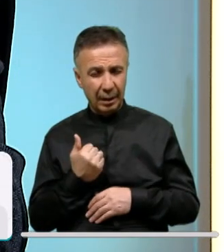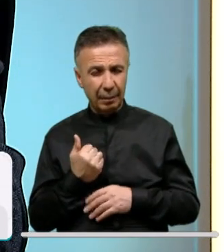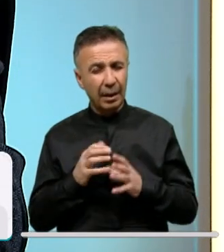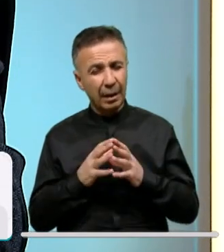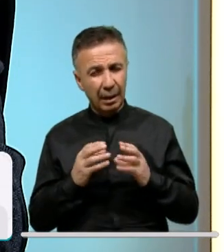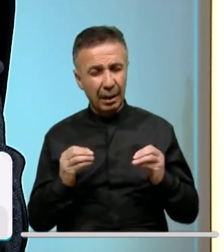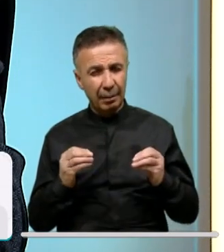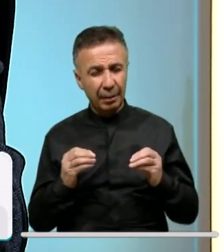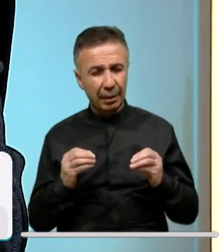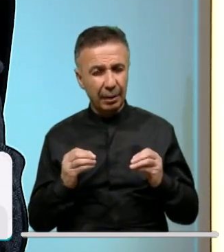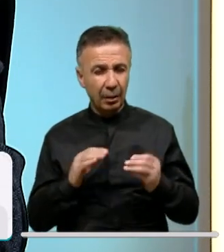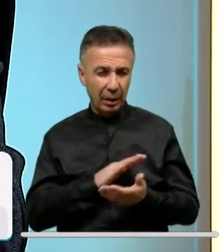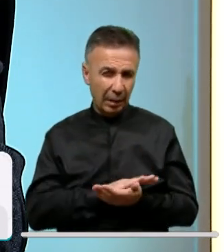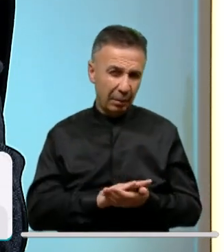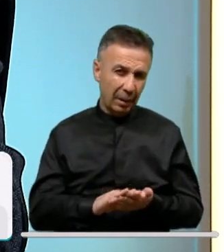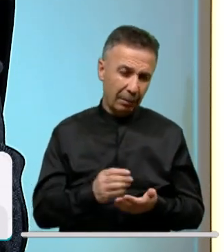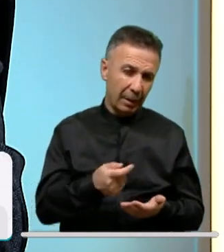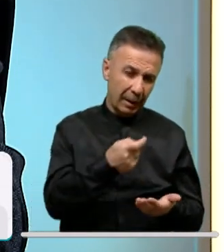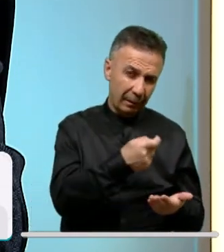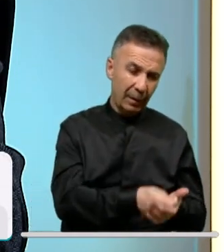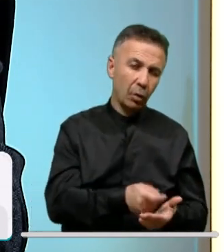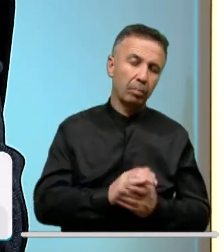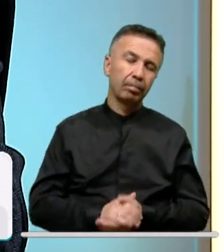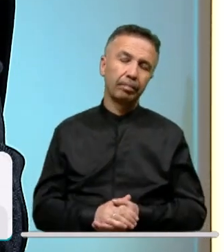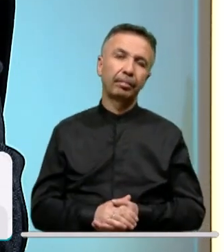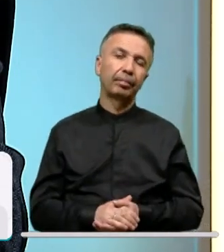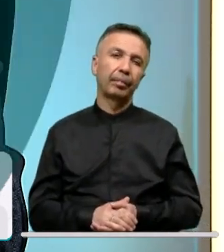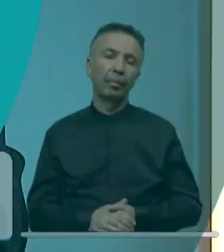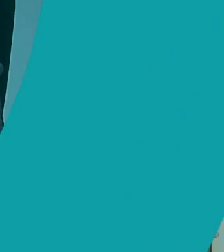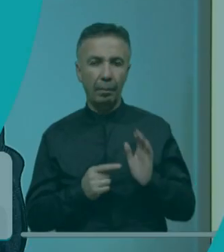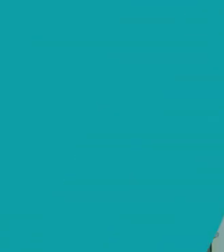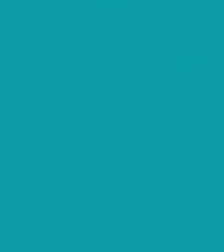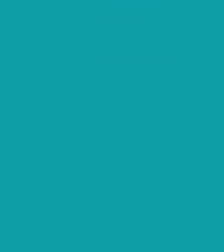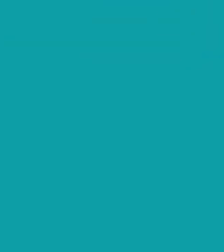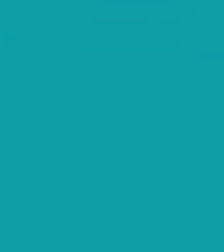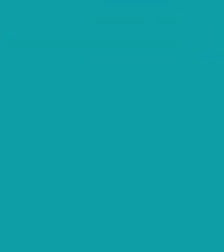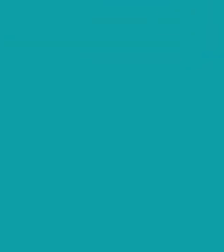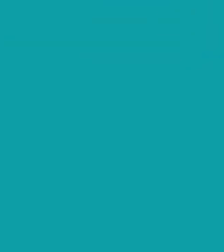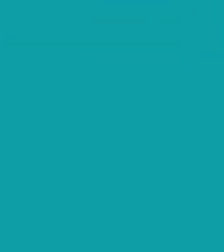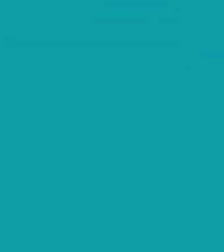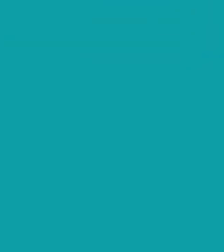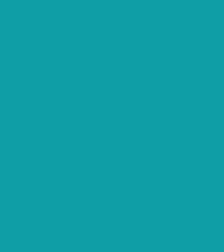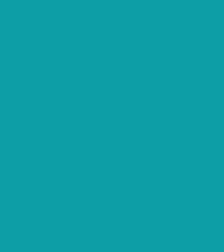etmenize imkan tanıyor. Bunu sağlıklı belgelerle belgelemeniz halinde.